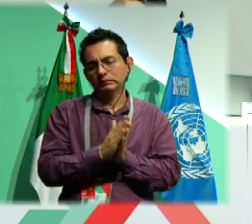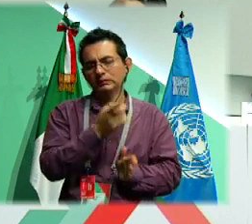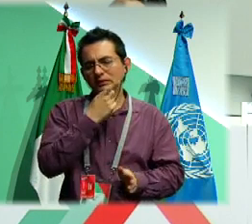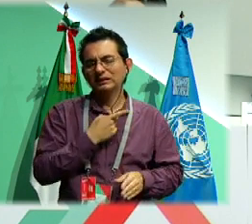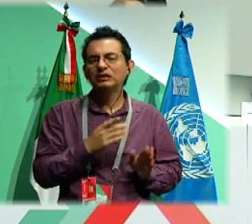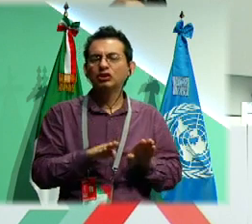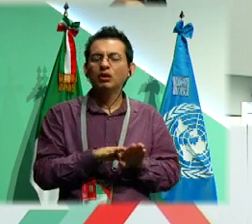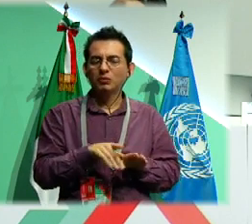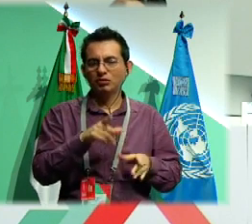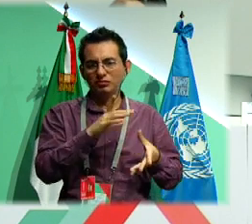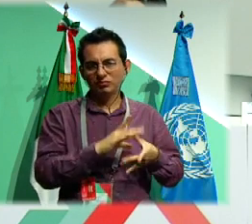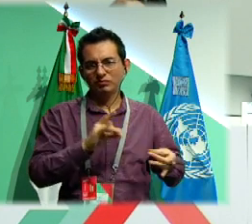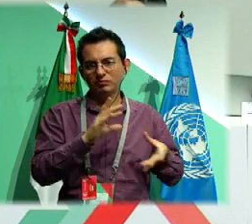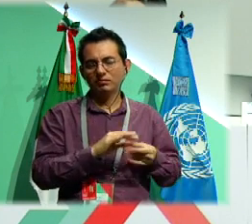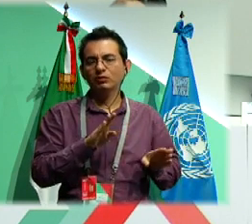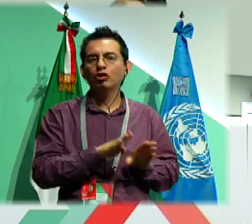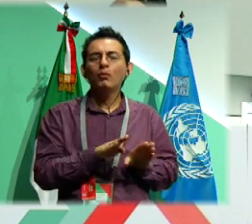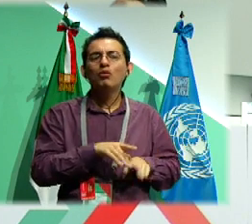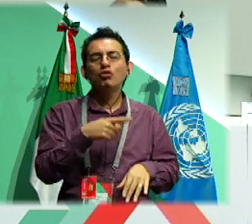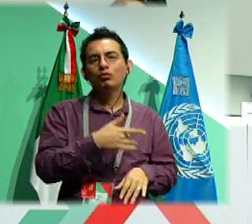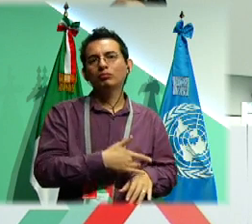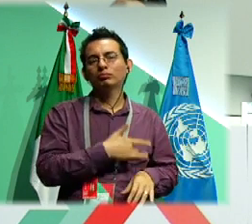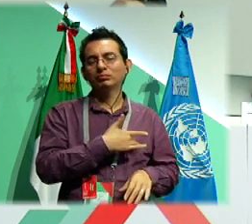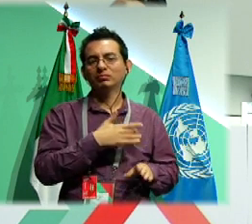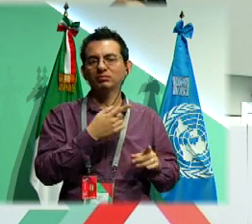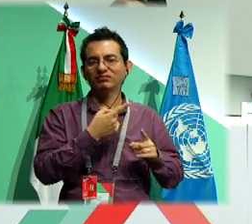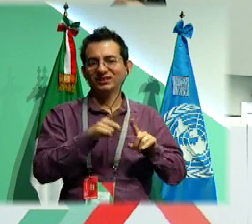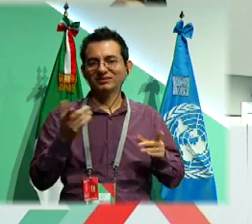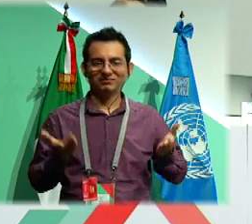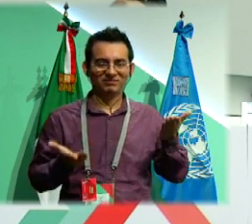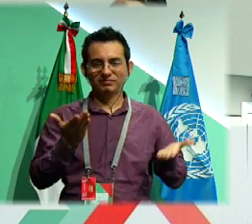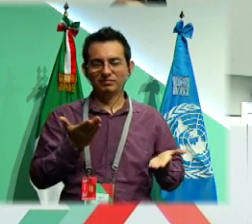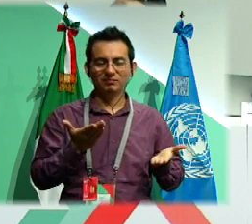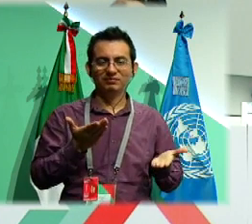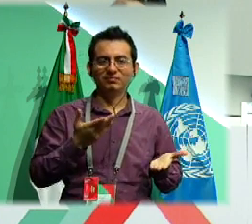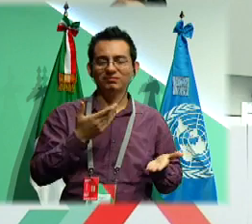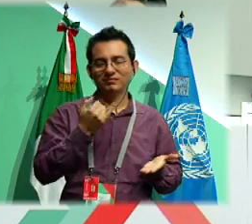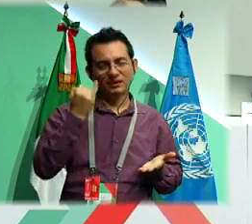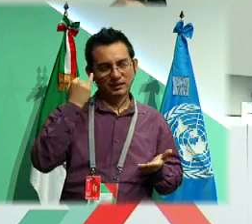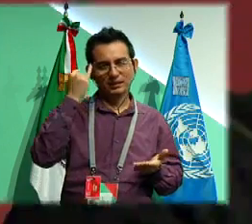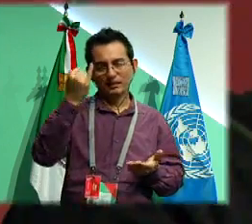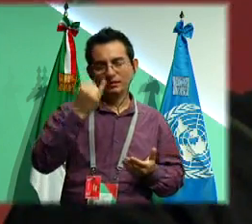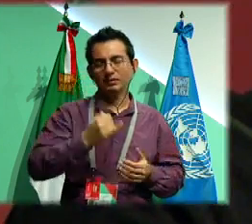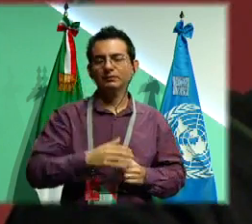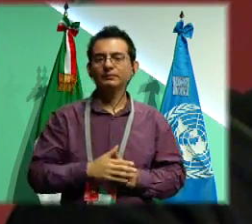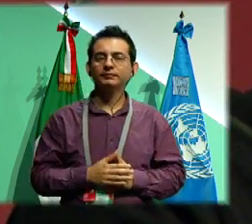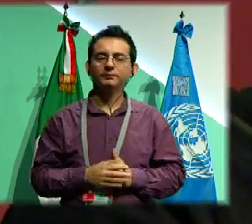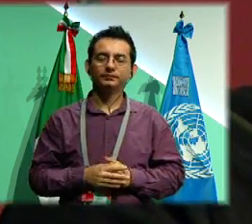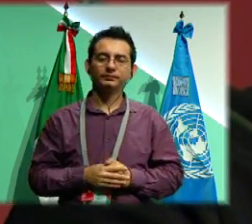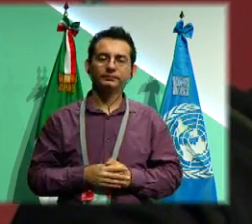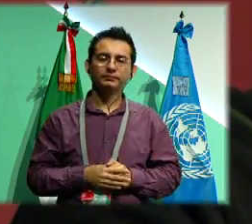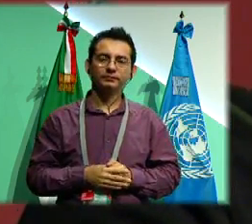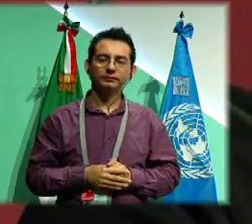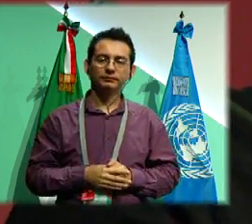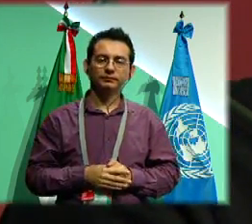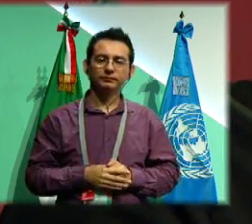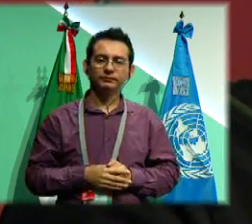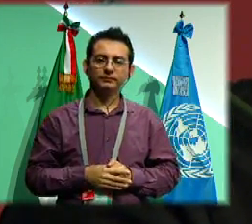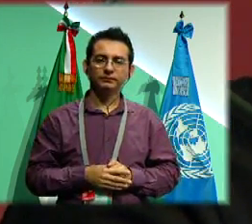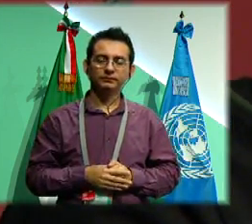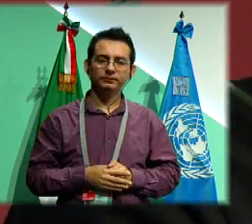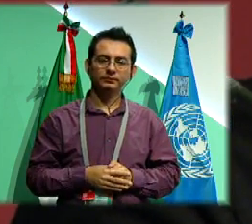commerciaux ? Ton micro n'est pas allumé. Alors, je suis d'accord en ce qui concerne le potentiel des